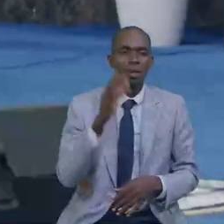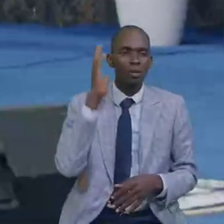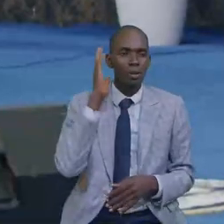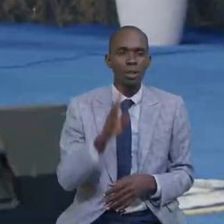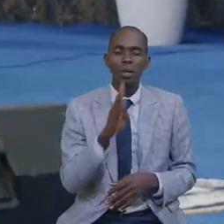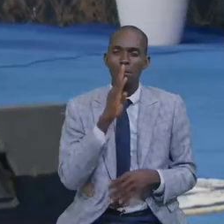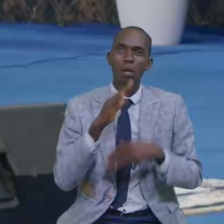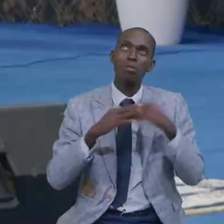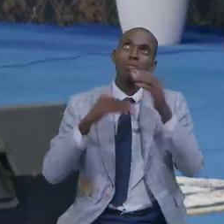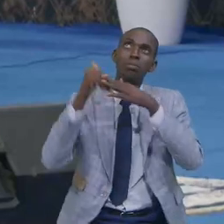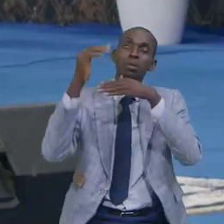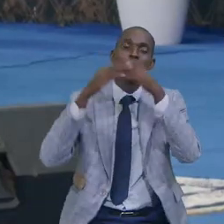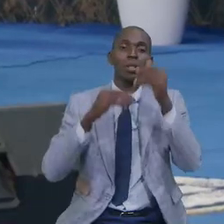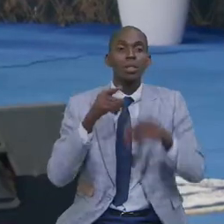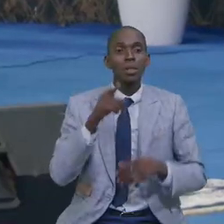rétabli